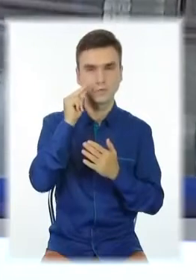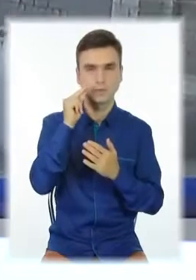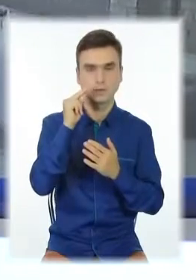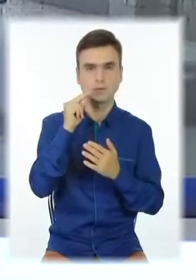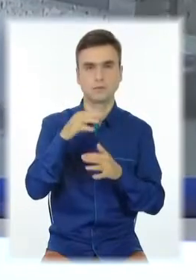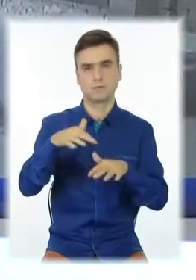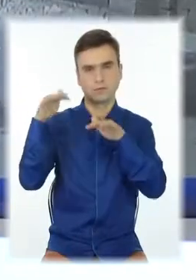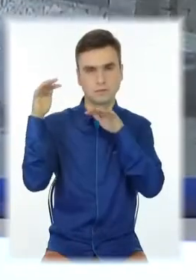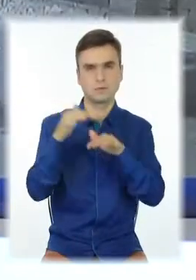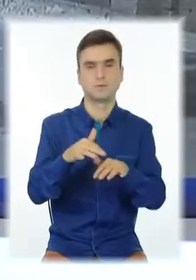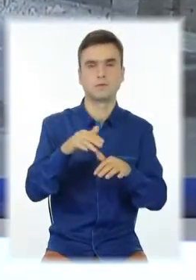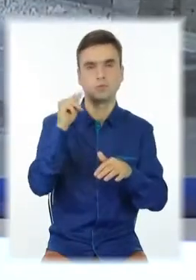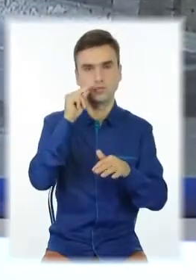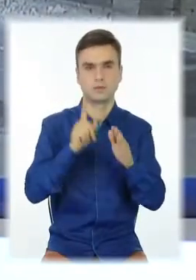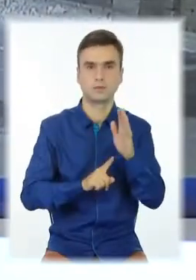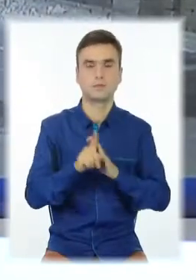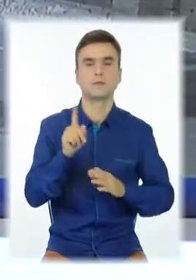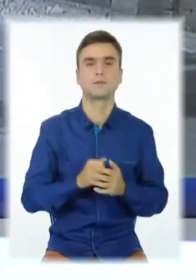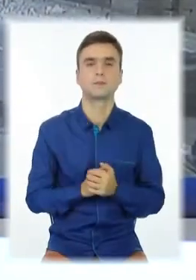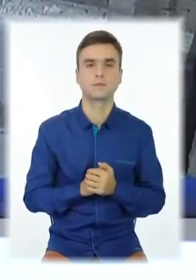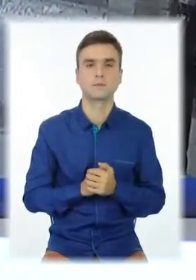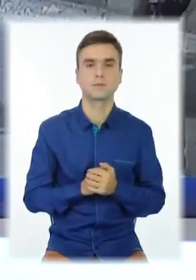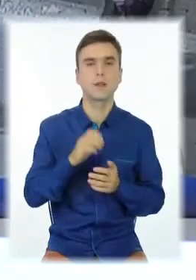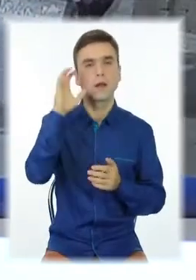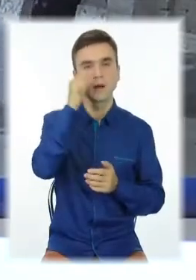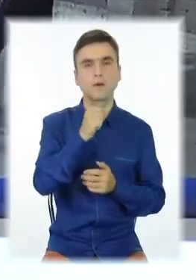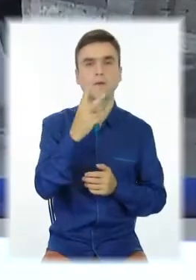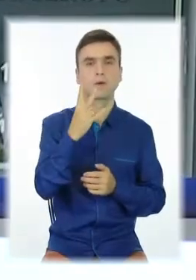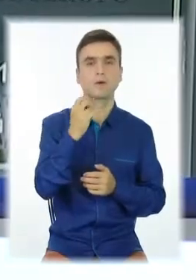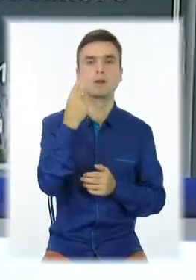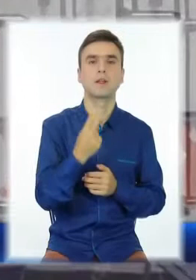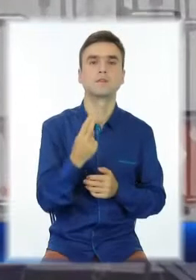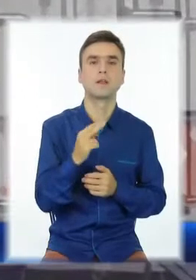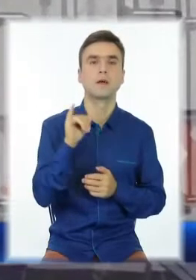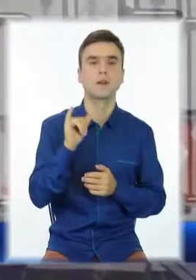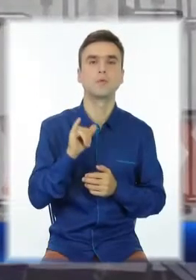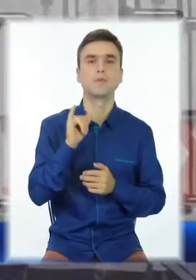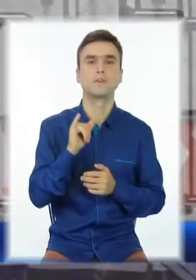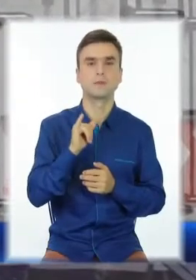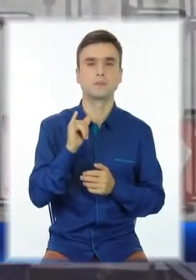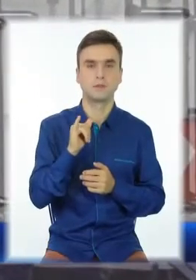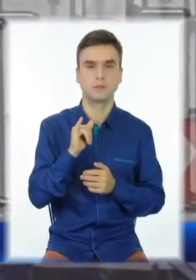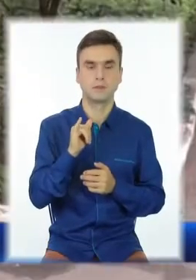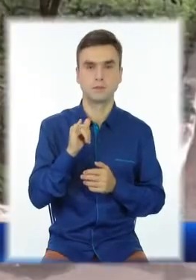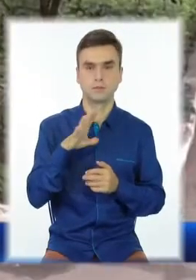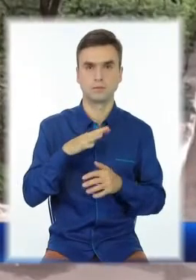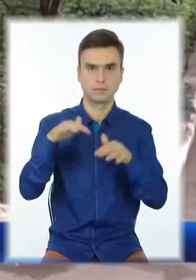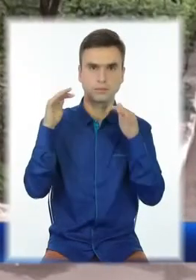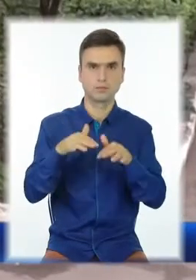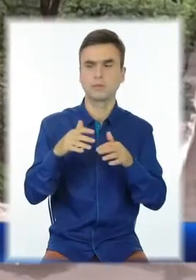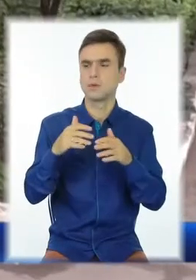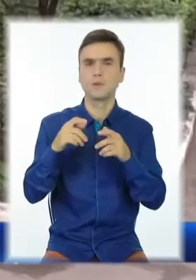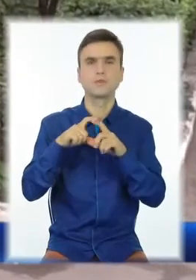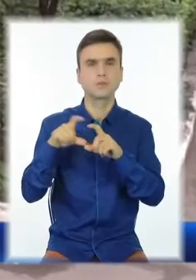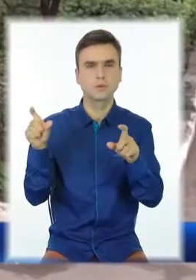Криворізький національний університет поповнився новими студентами. У новому навчальному році до вишу вступили понад 1000 випускників